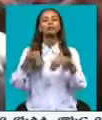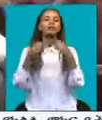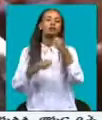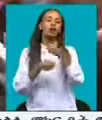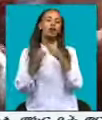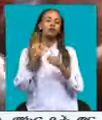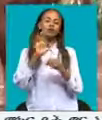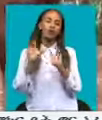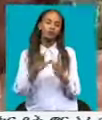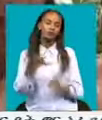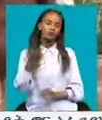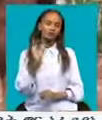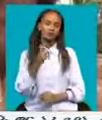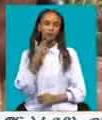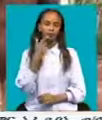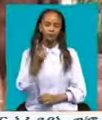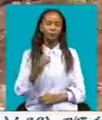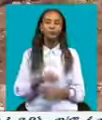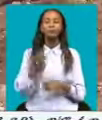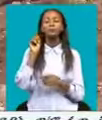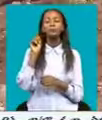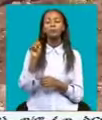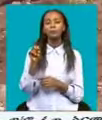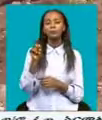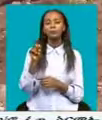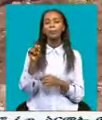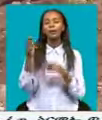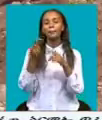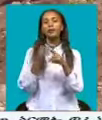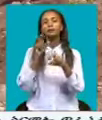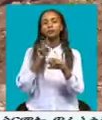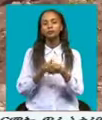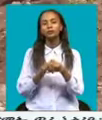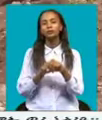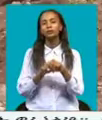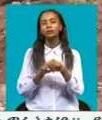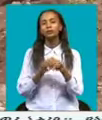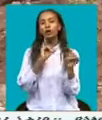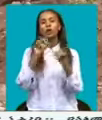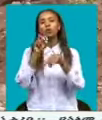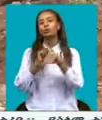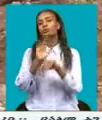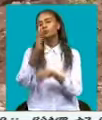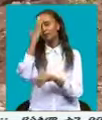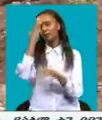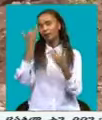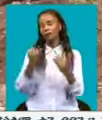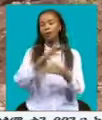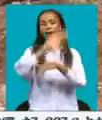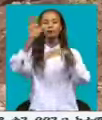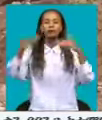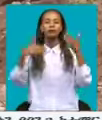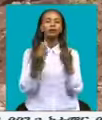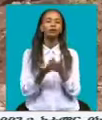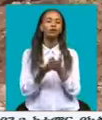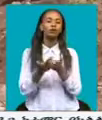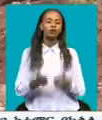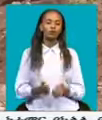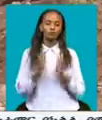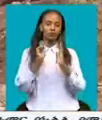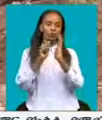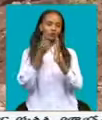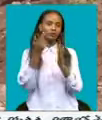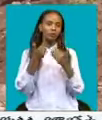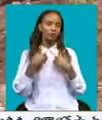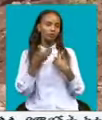ድጋፍን እያደረገ ይገኛልም ብለዋል። ይሄ በአጭር ጊዜ ያውም ወቅቱ ይታወቃል። አሁን አጠቃላይ ከኑሮ ውድነት ጋር